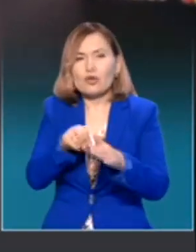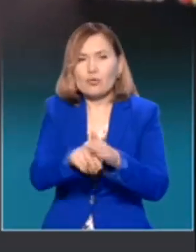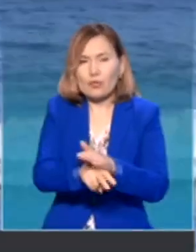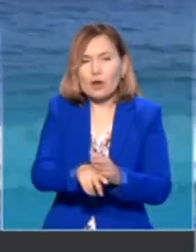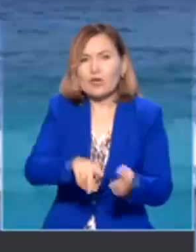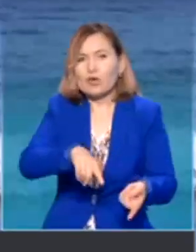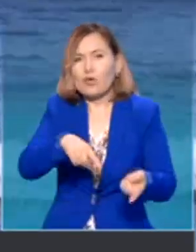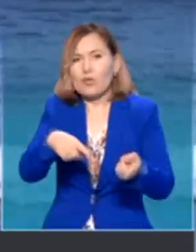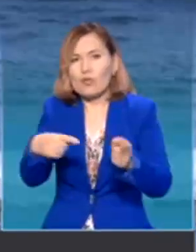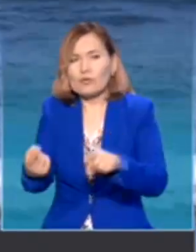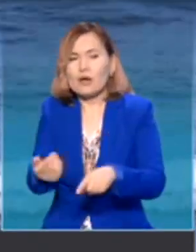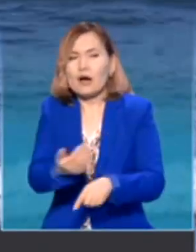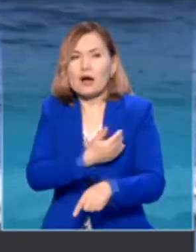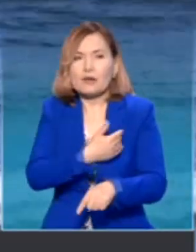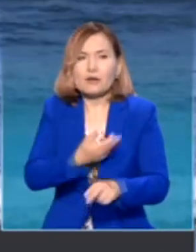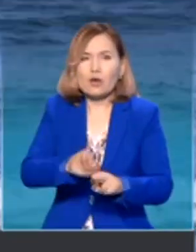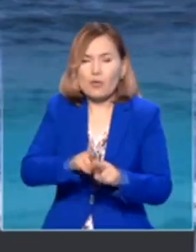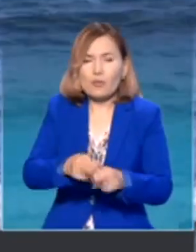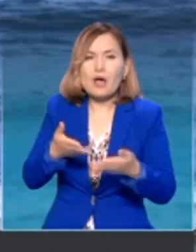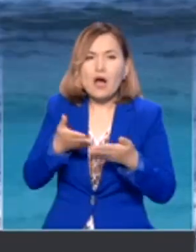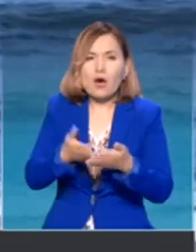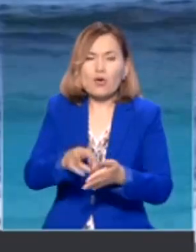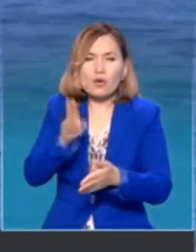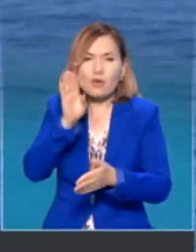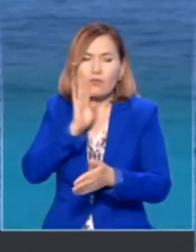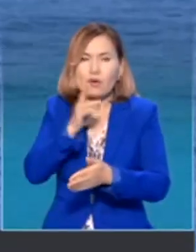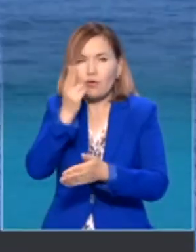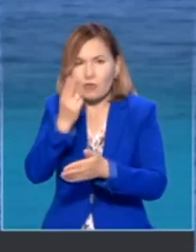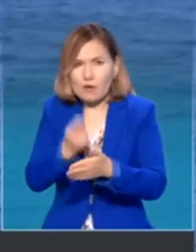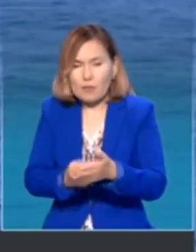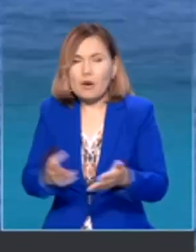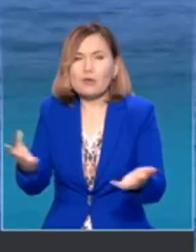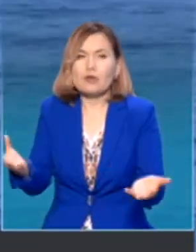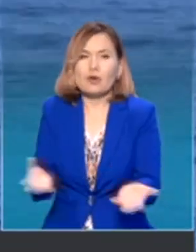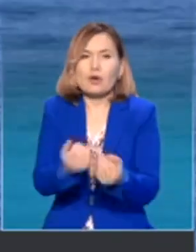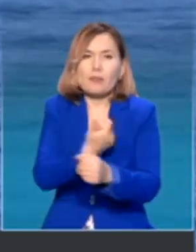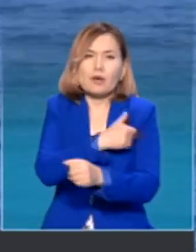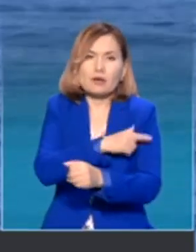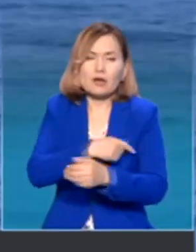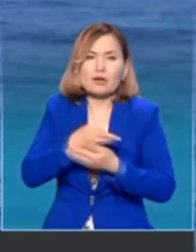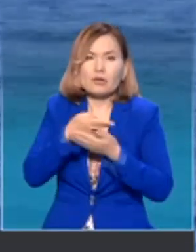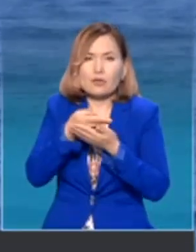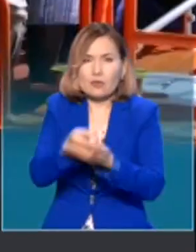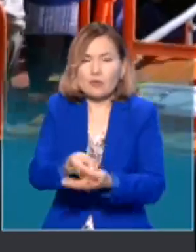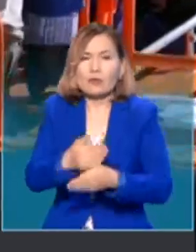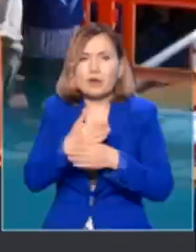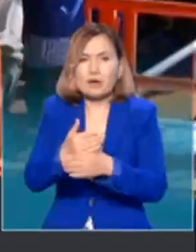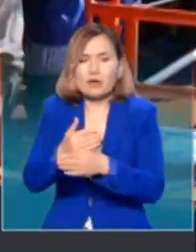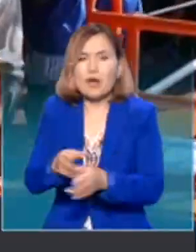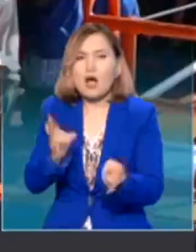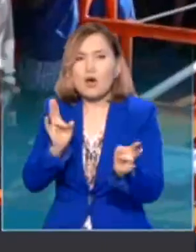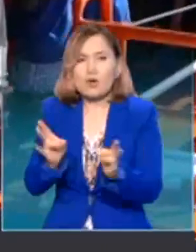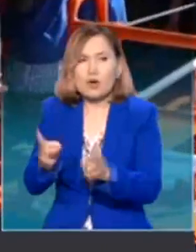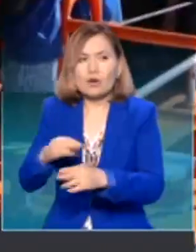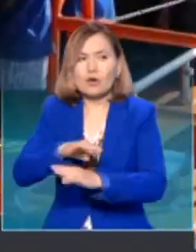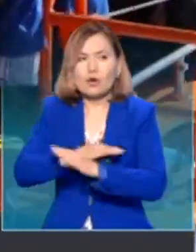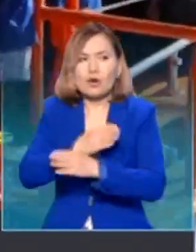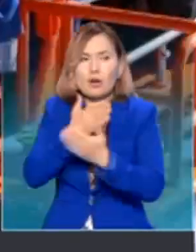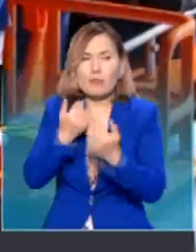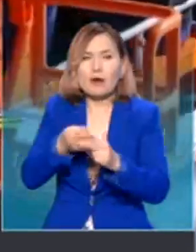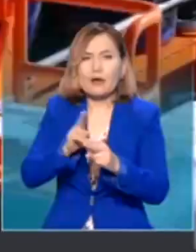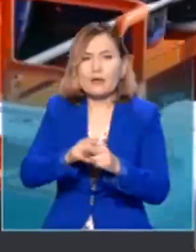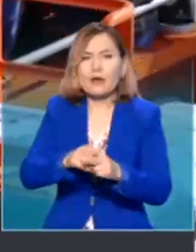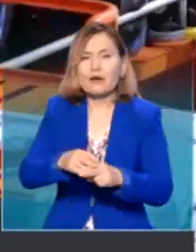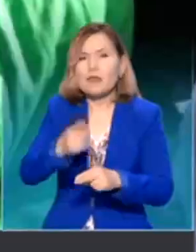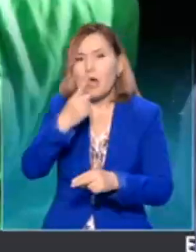босқындар Аргентин портынан жеткізіліп, барлығы медициналық көмек көрсетілді. Қаза тапқандар мен зардап шеккендер жоқ. Испания